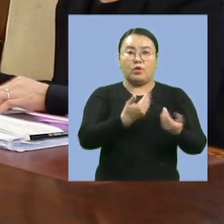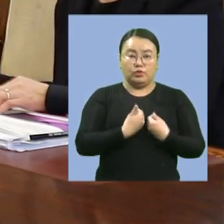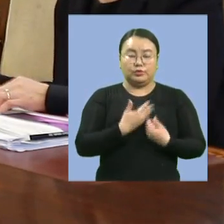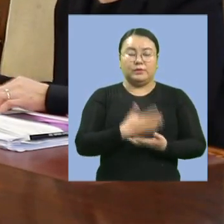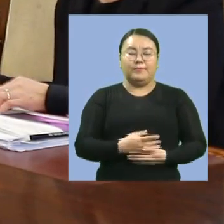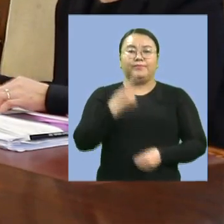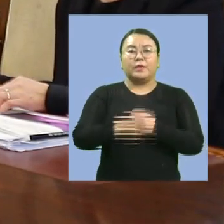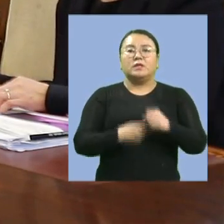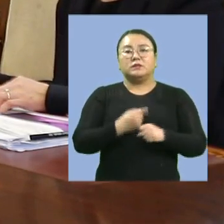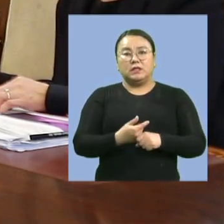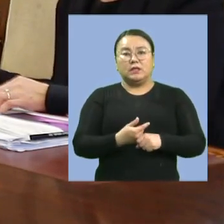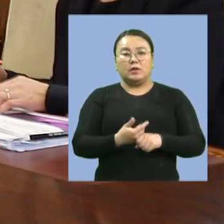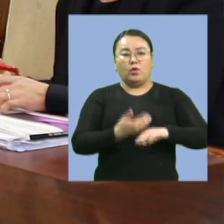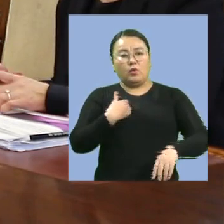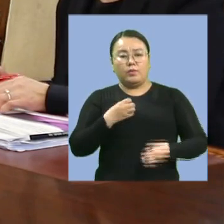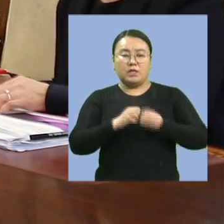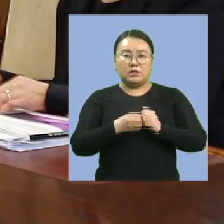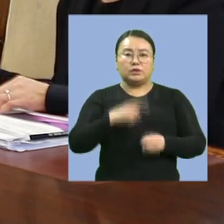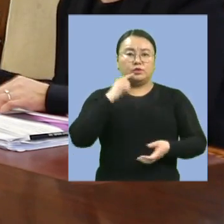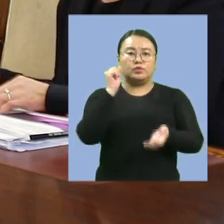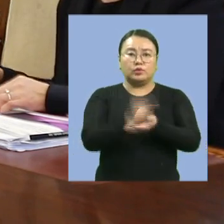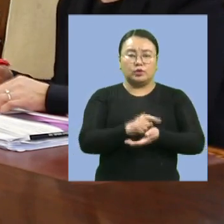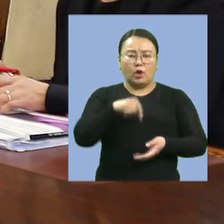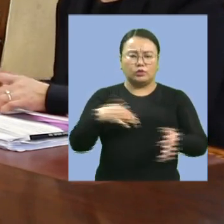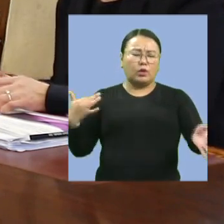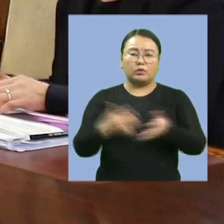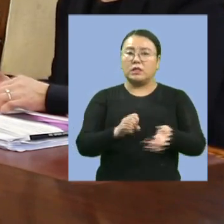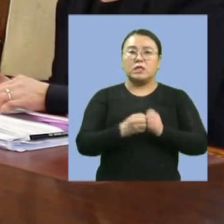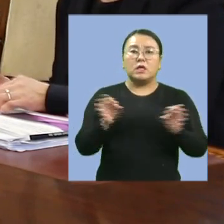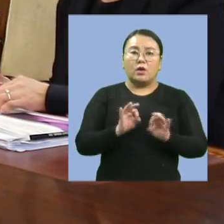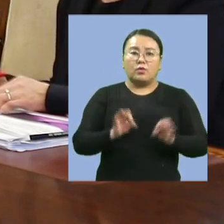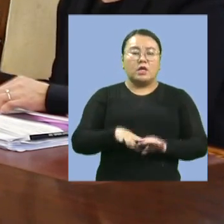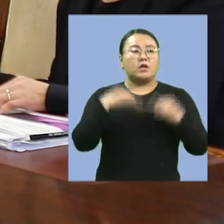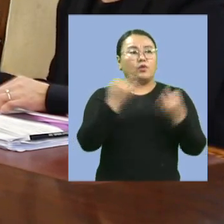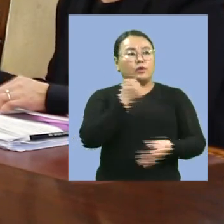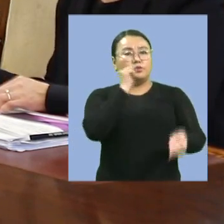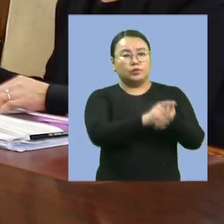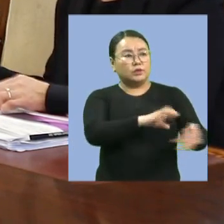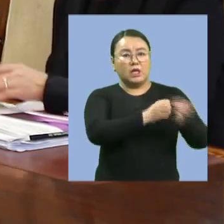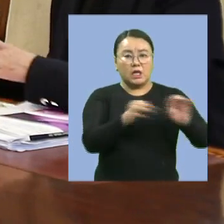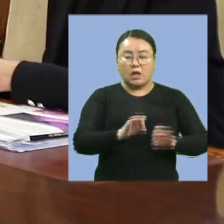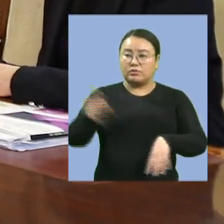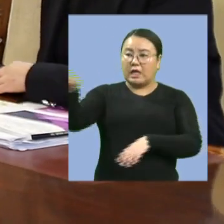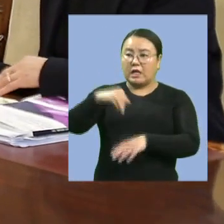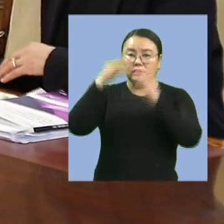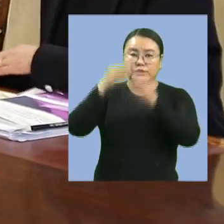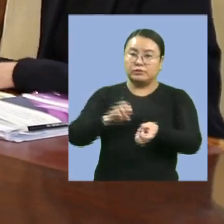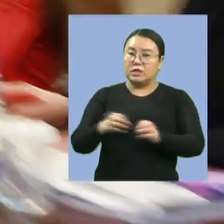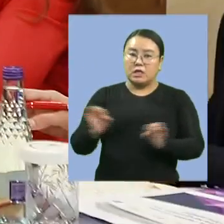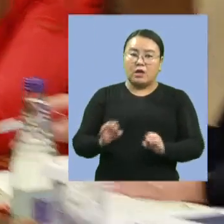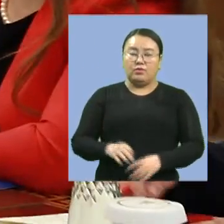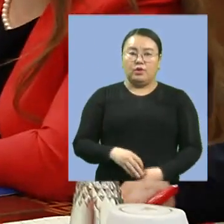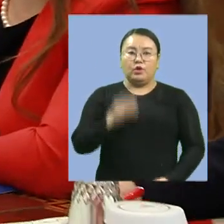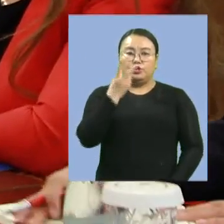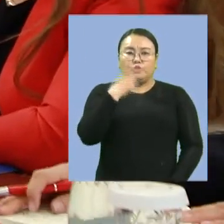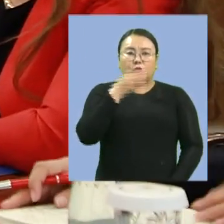тогтоол одоо л хэрэгжээгүй байгаад байна. Улсын хурлын тогтоолч хэрэгжээгүй, та нарын шийдвэрч хэрэгжээгүй. Тэгвэл ийм шүдгүү